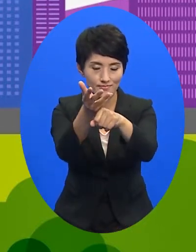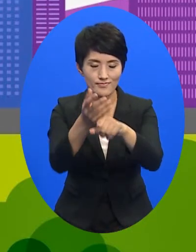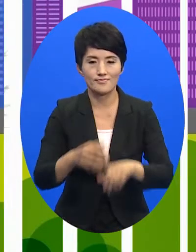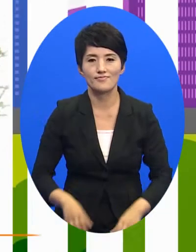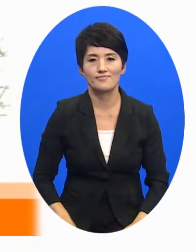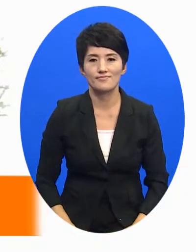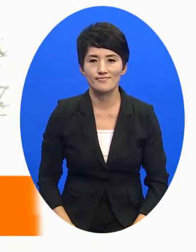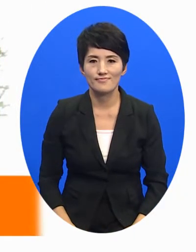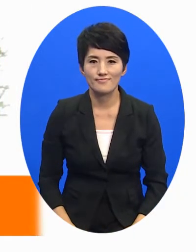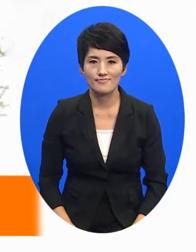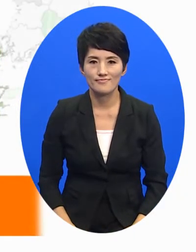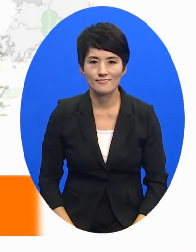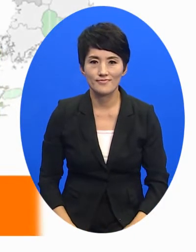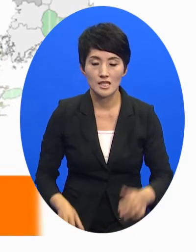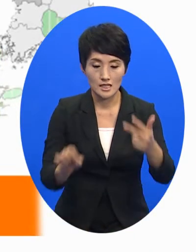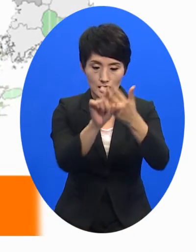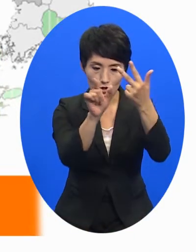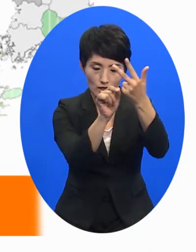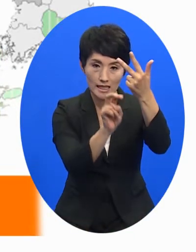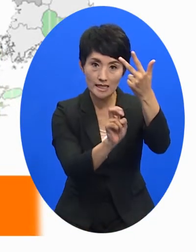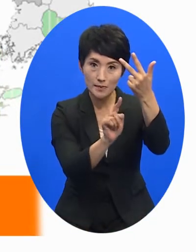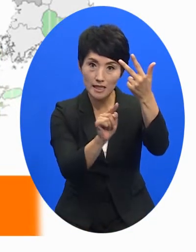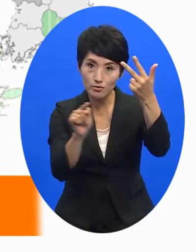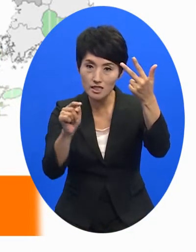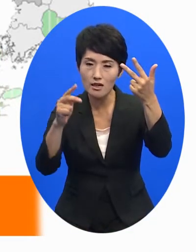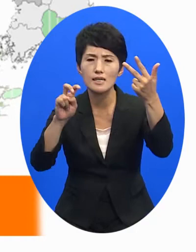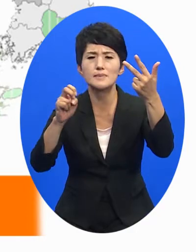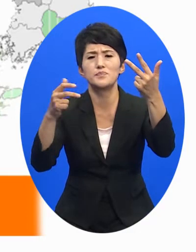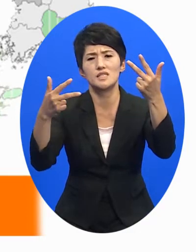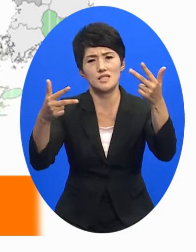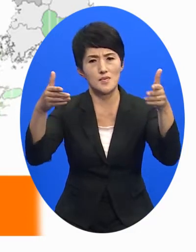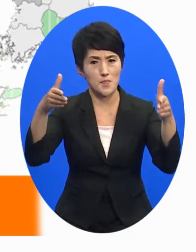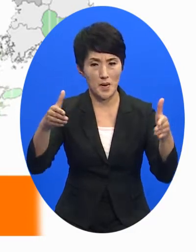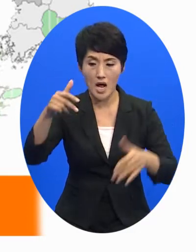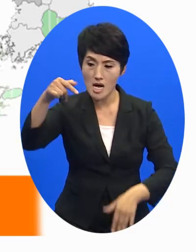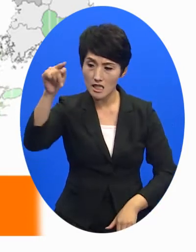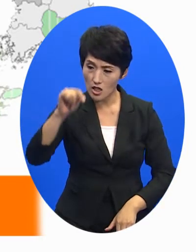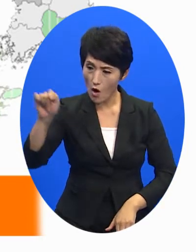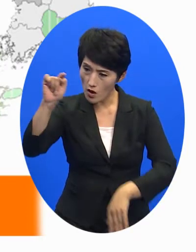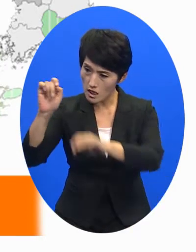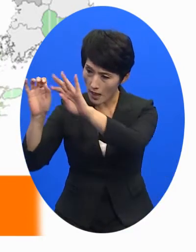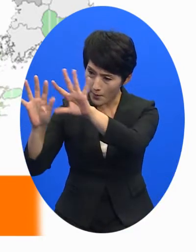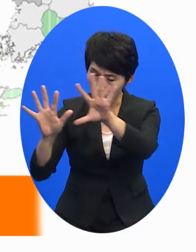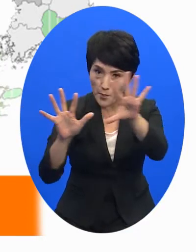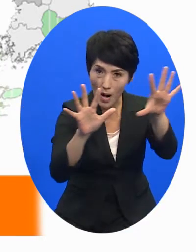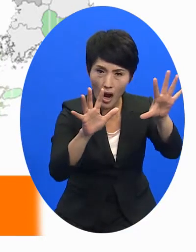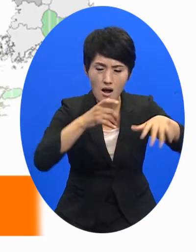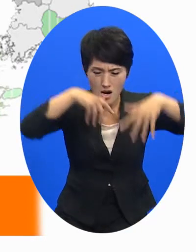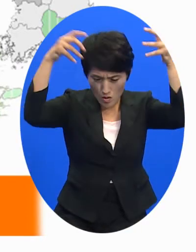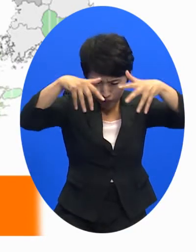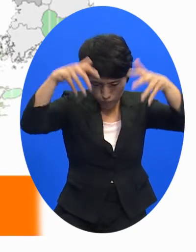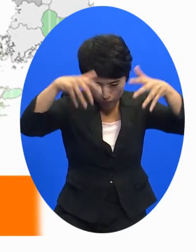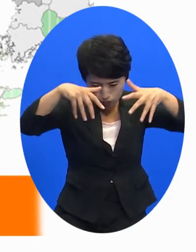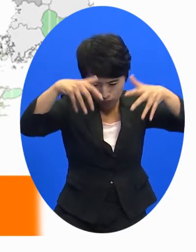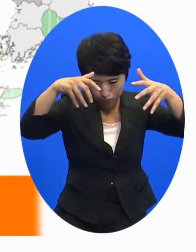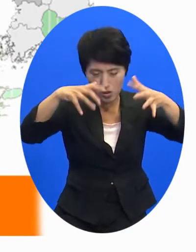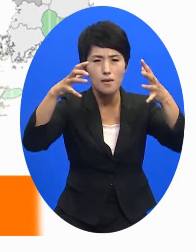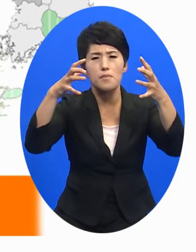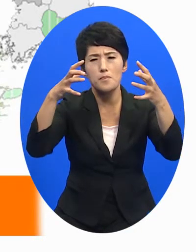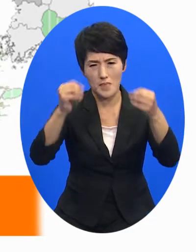알아보겠습니다. 먼저 7월 21일부터 27일 사이에는 저기압의 영향을 자주 받아 많은 비가 올 때가